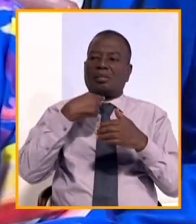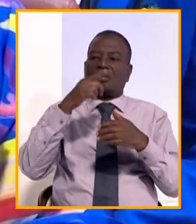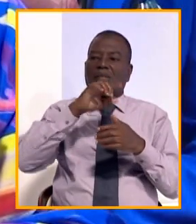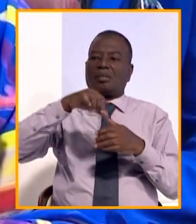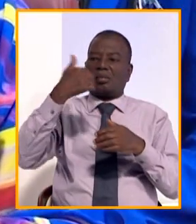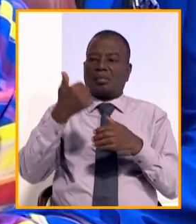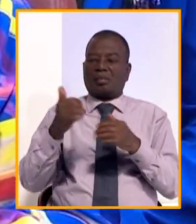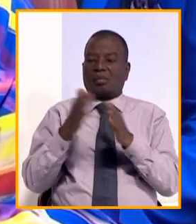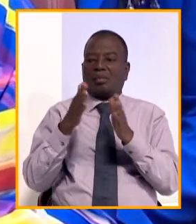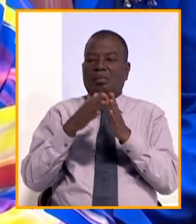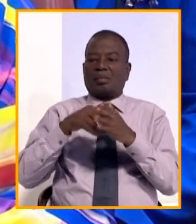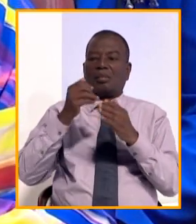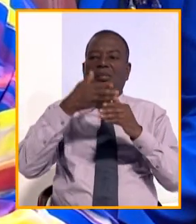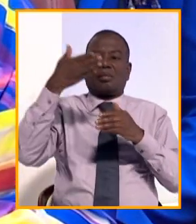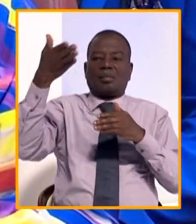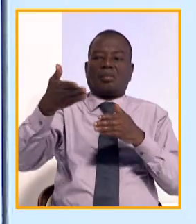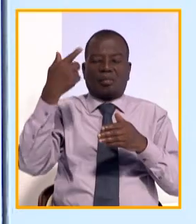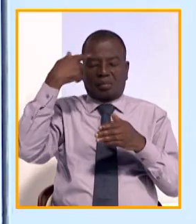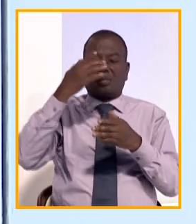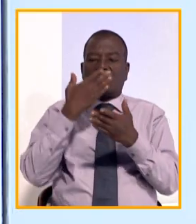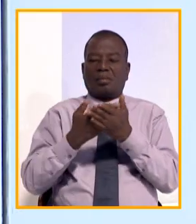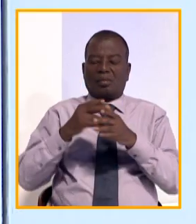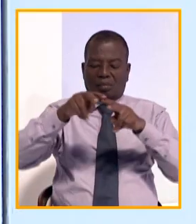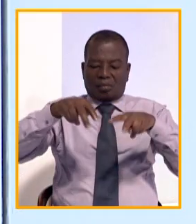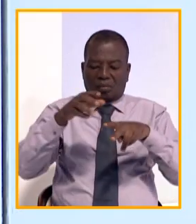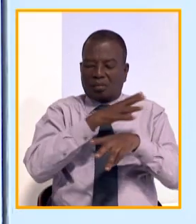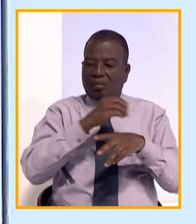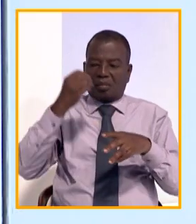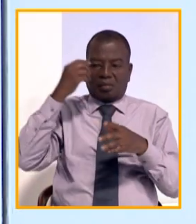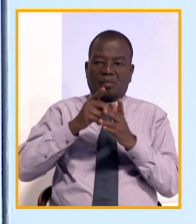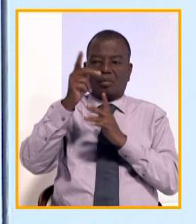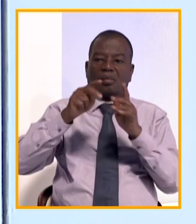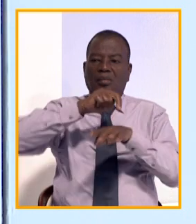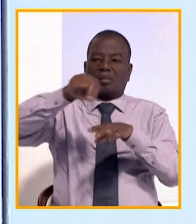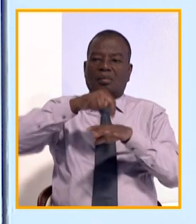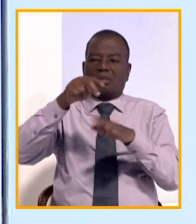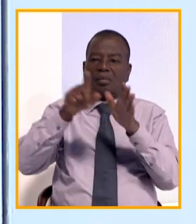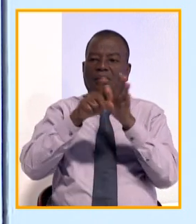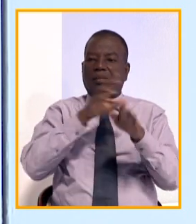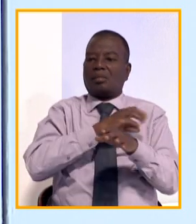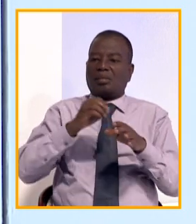d'autres sessions suivront pour un bon suivi et évaluation du plan national de développement